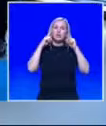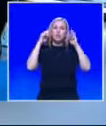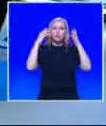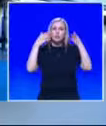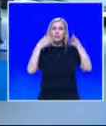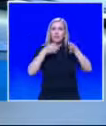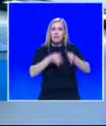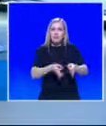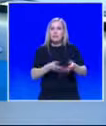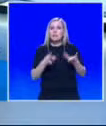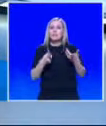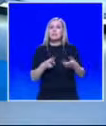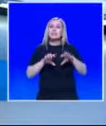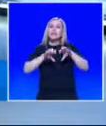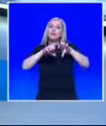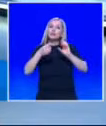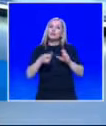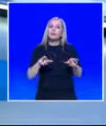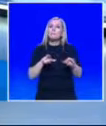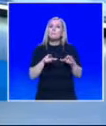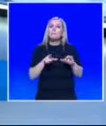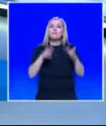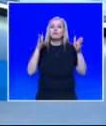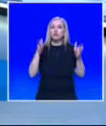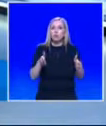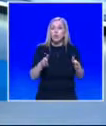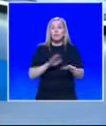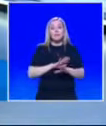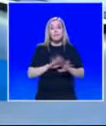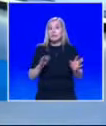върху да се разруши мавзолея на всяка цена,